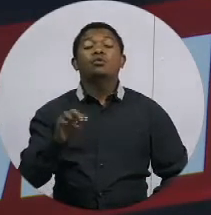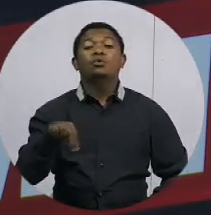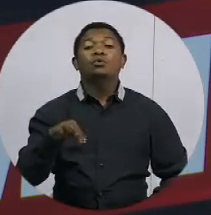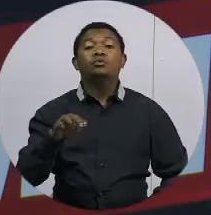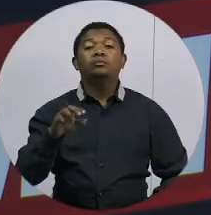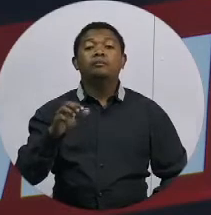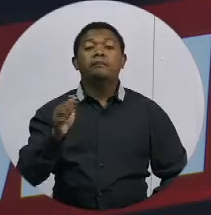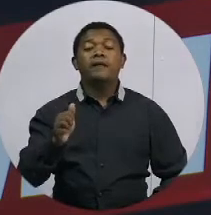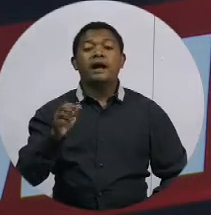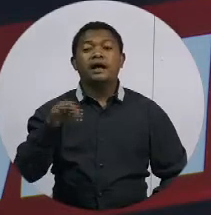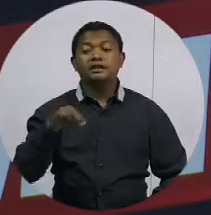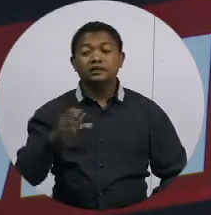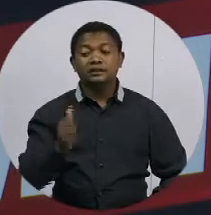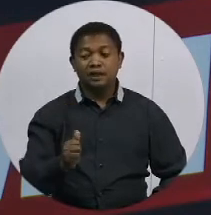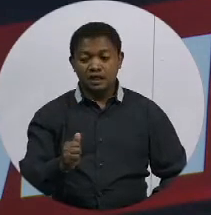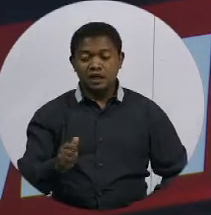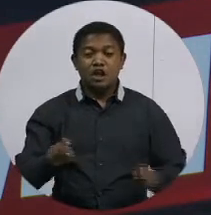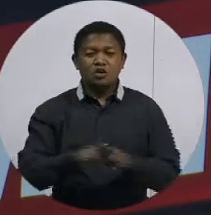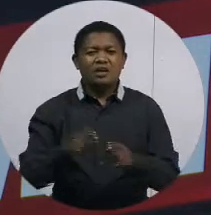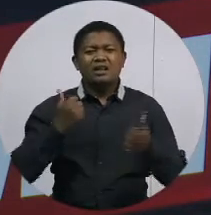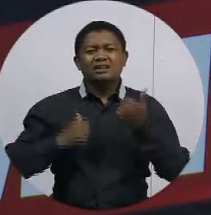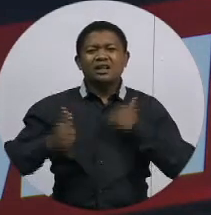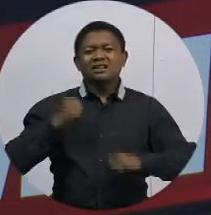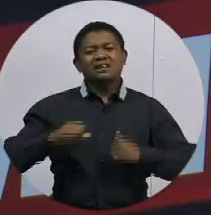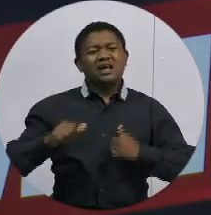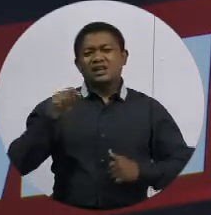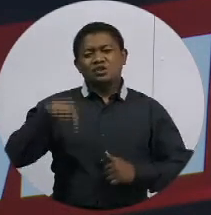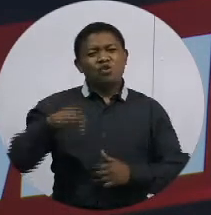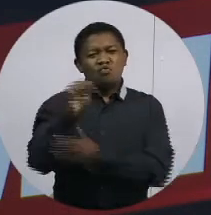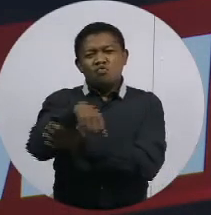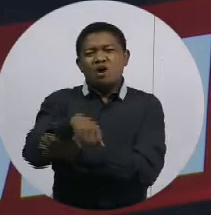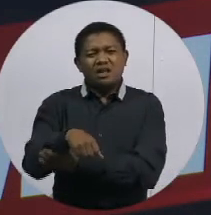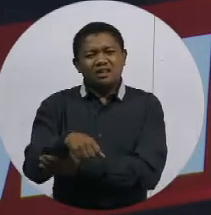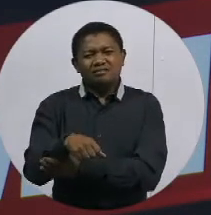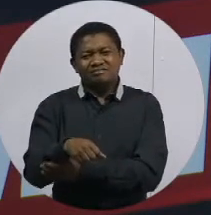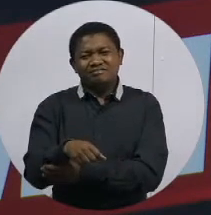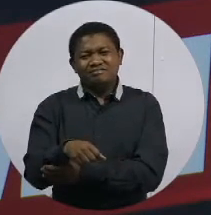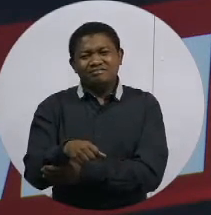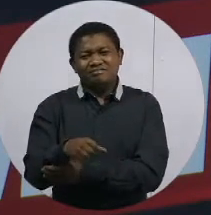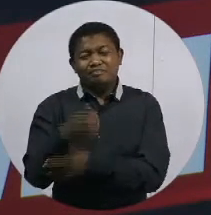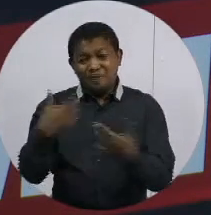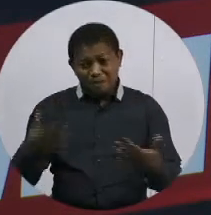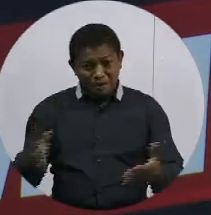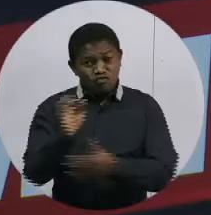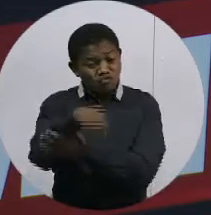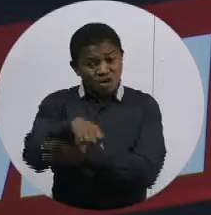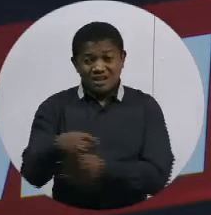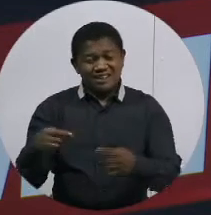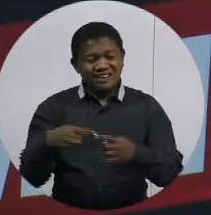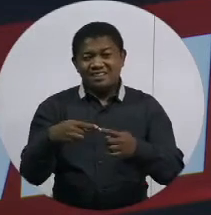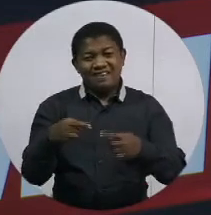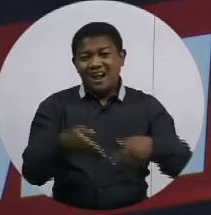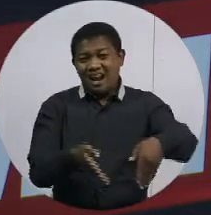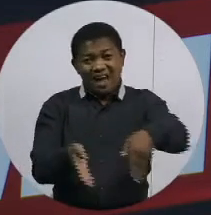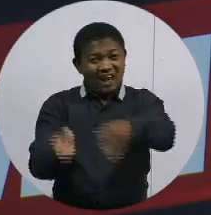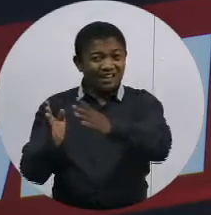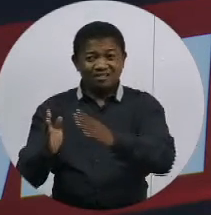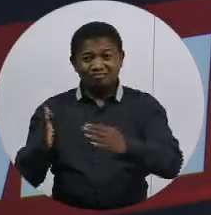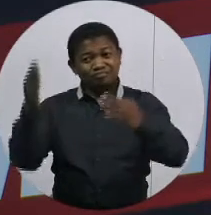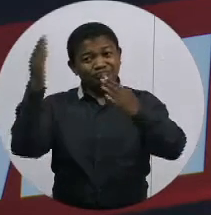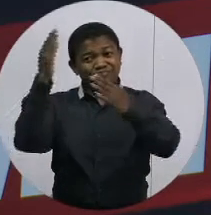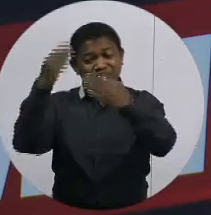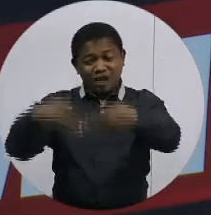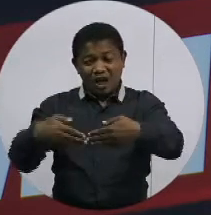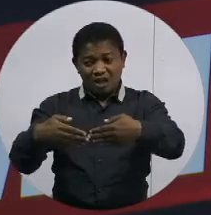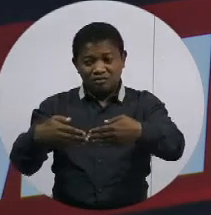amin'izao fotoana fiakarany vokatra izao manoloana ny tsy fisokafan-tsena araka ny tokony ho izy noho ny valana retina coronavirus. Manoloana izany